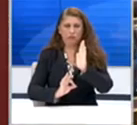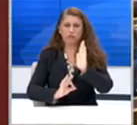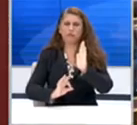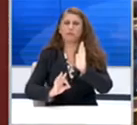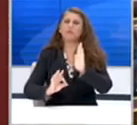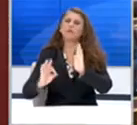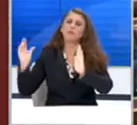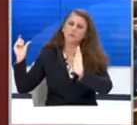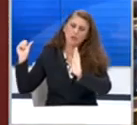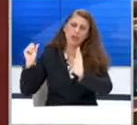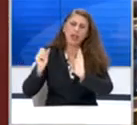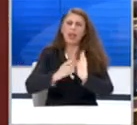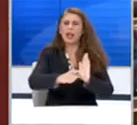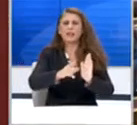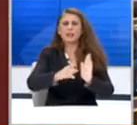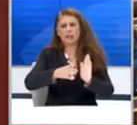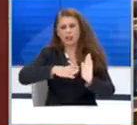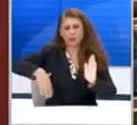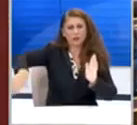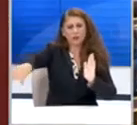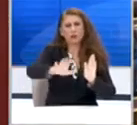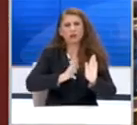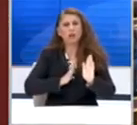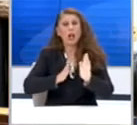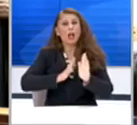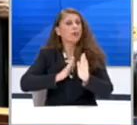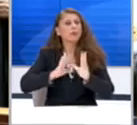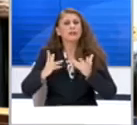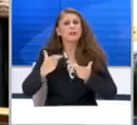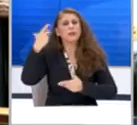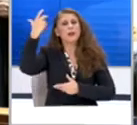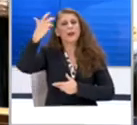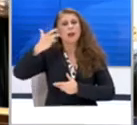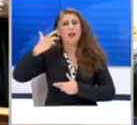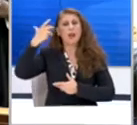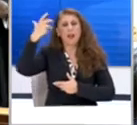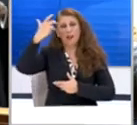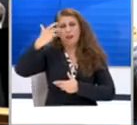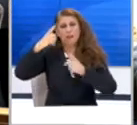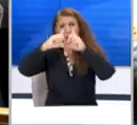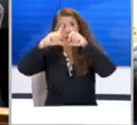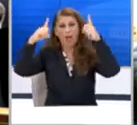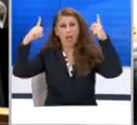καταπέμψας αυτής το πνεύμα το